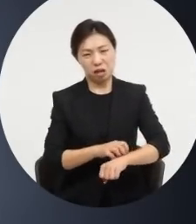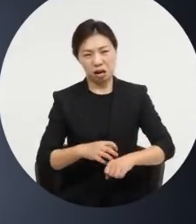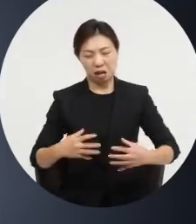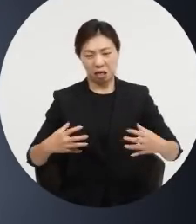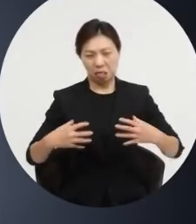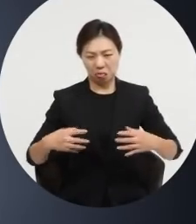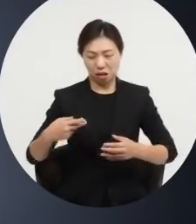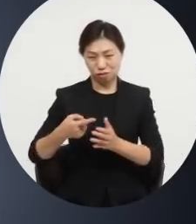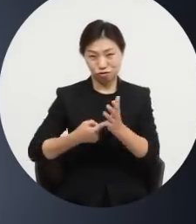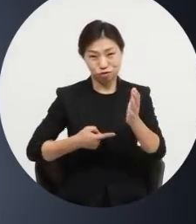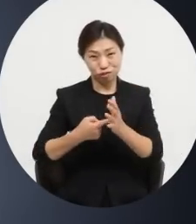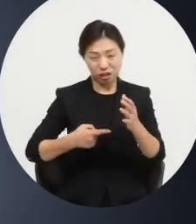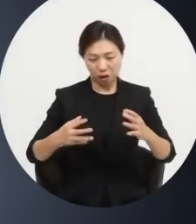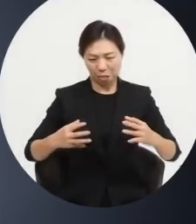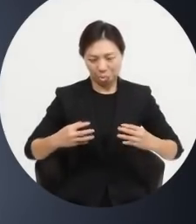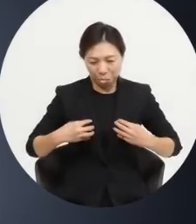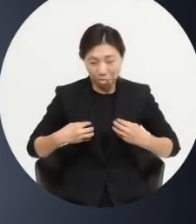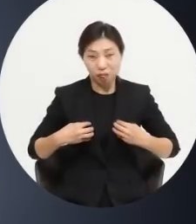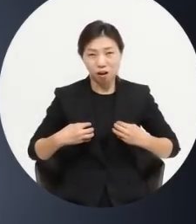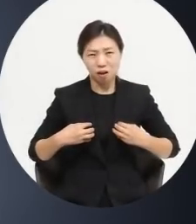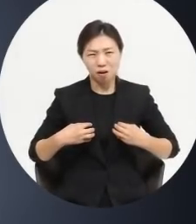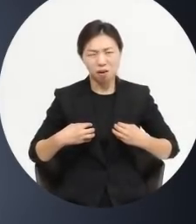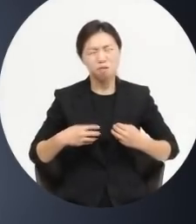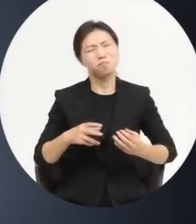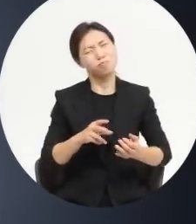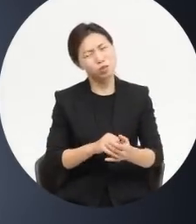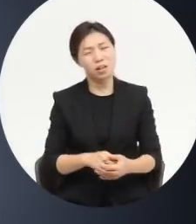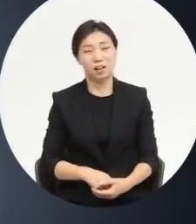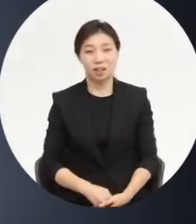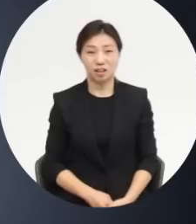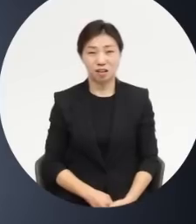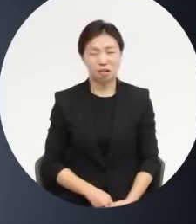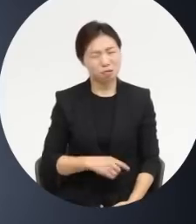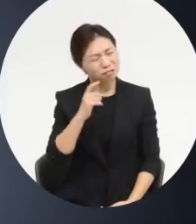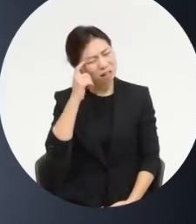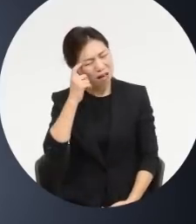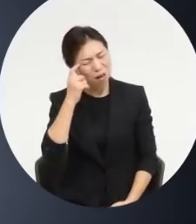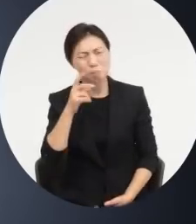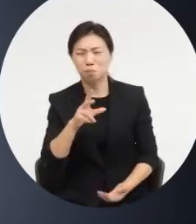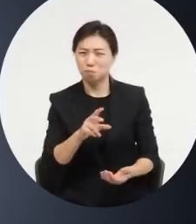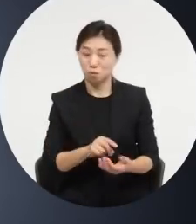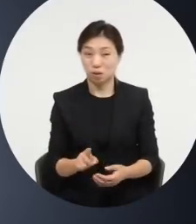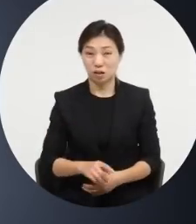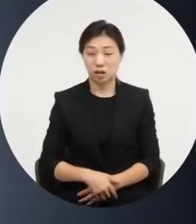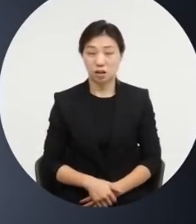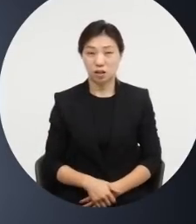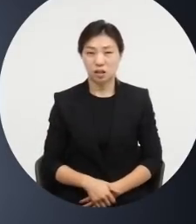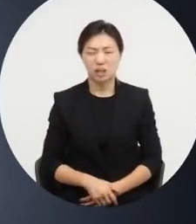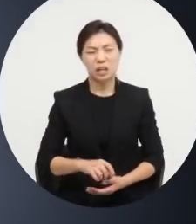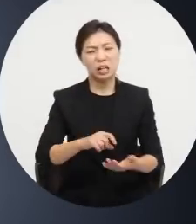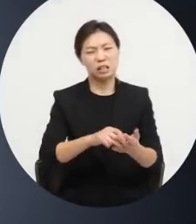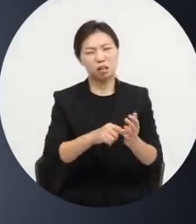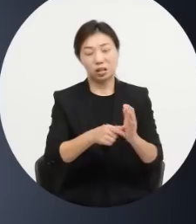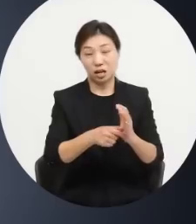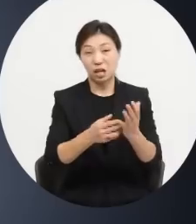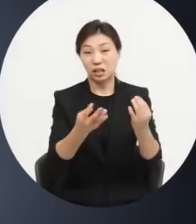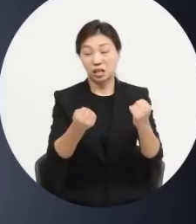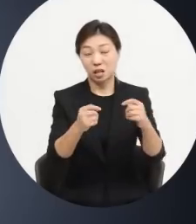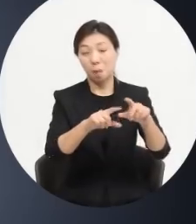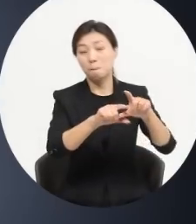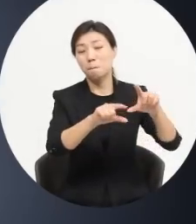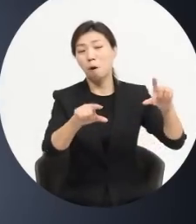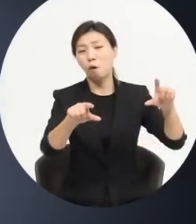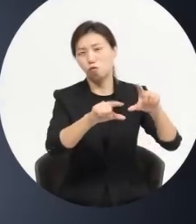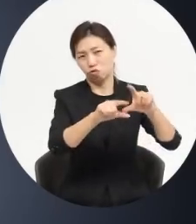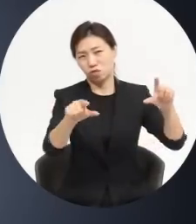수술 받다가 또 적게 만들어서 하는 문제. 뭐든지 적정한 걸 넘어서면 이제 문제가 되게 평균을